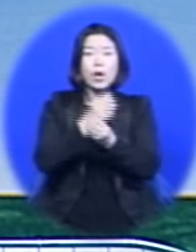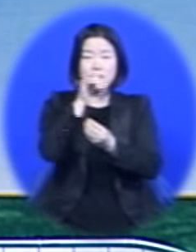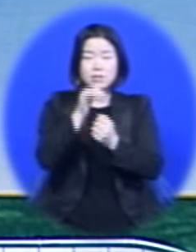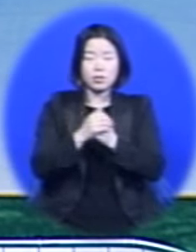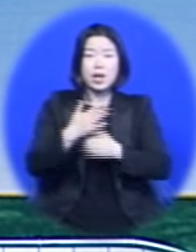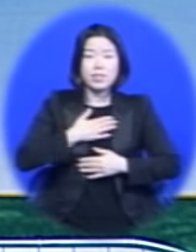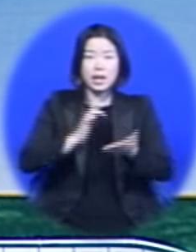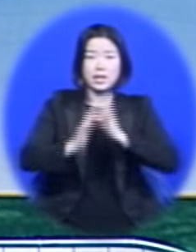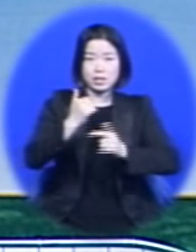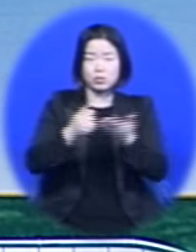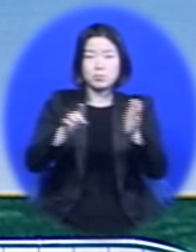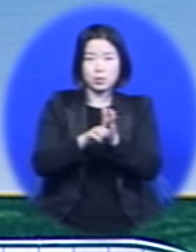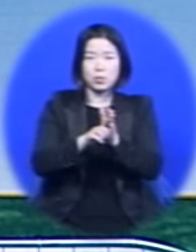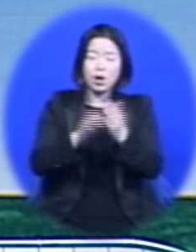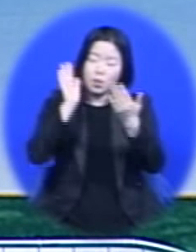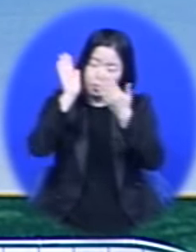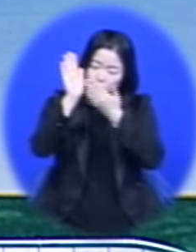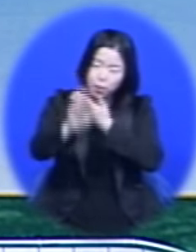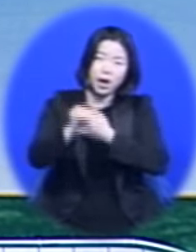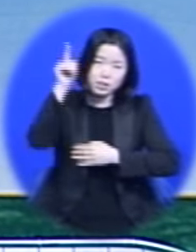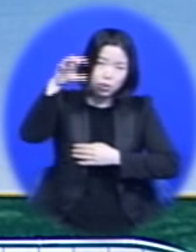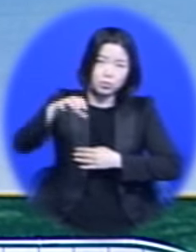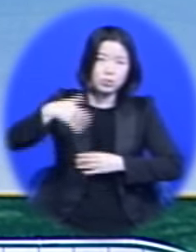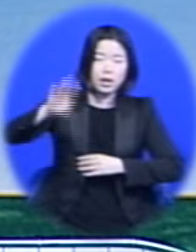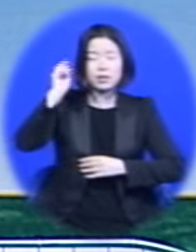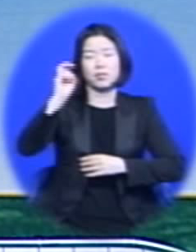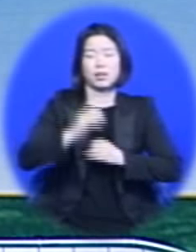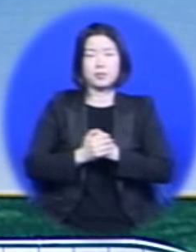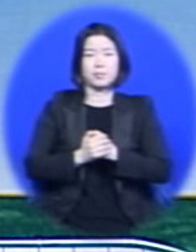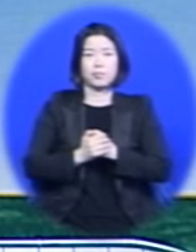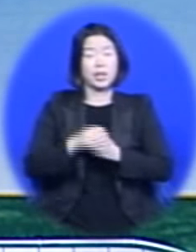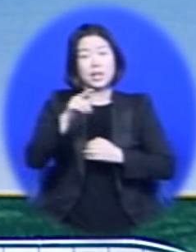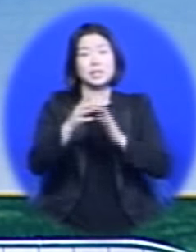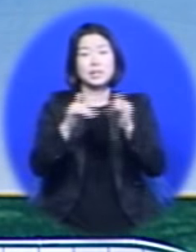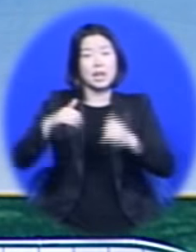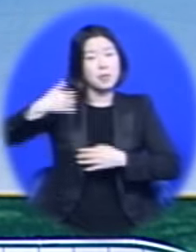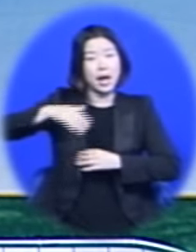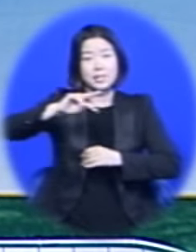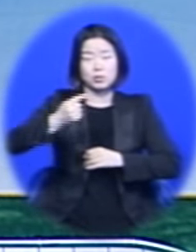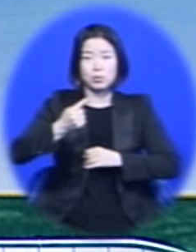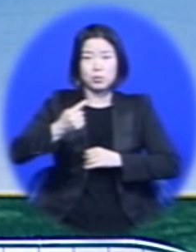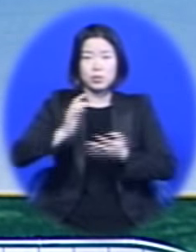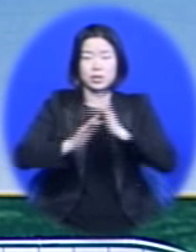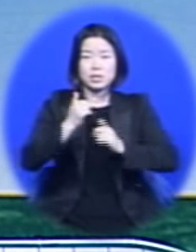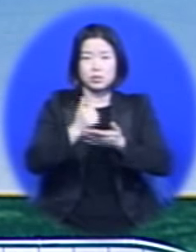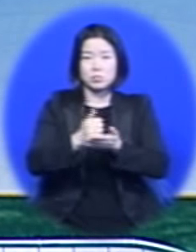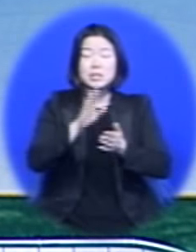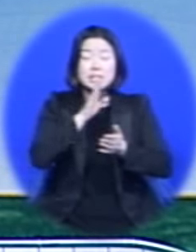예수를 믿고 이제 나중에 천국에 갈 거야. 그 사람은 아직도 예수님을 진짜 믿는 게